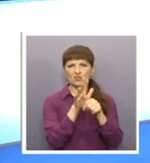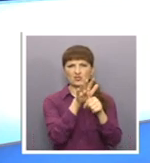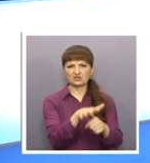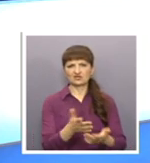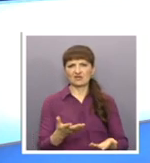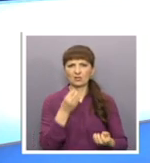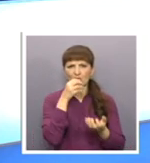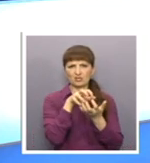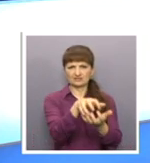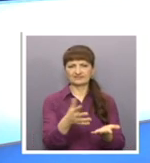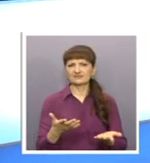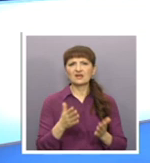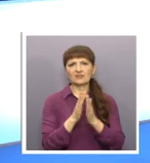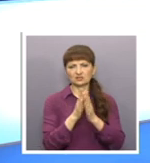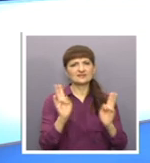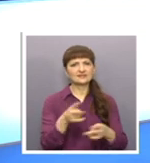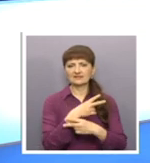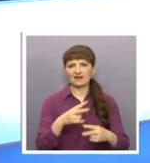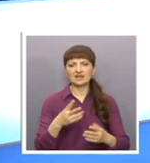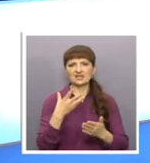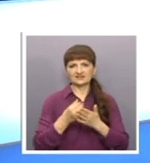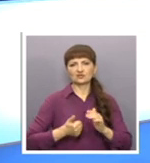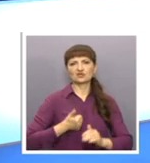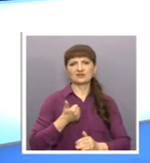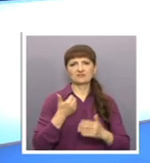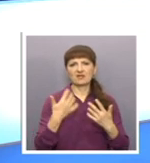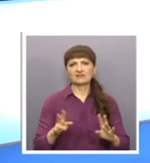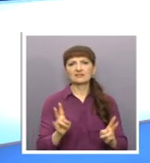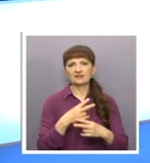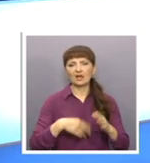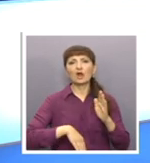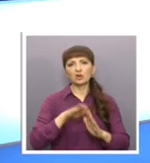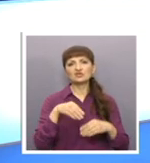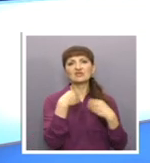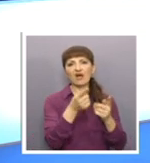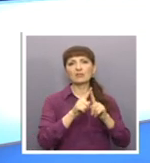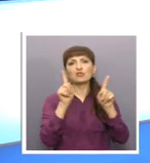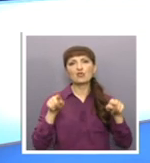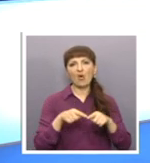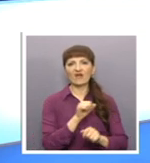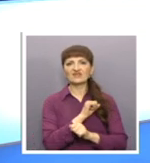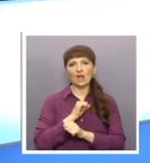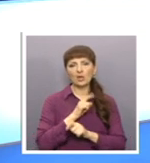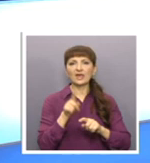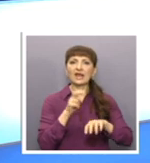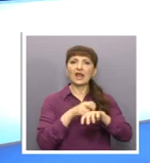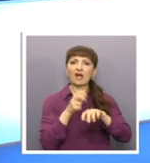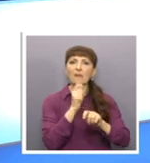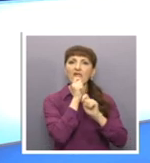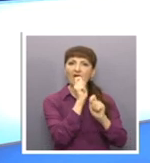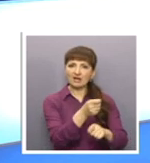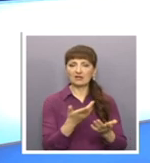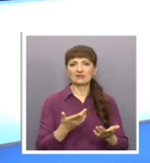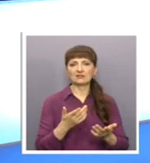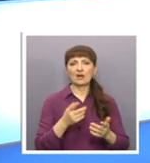акции. Не унижайте фронтовиков и не теряйте свое лицо сами. Лучше уж путевку в санатории и лекарства дарить, курс